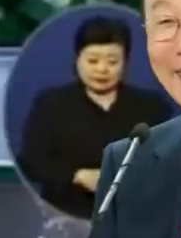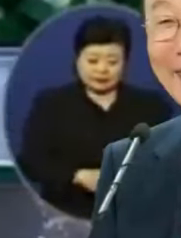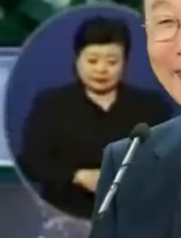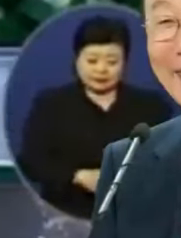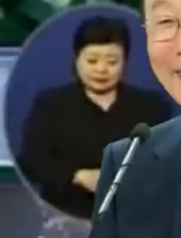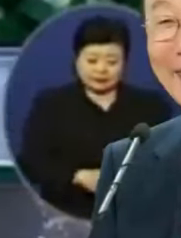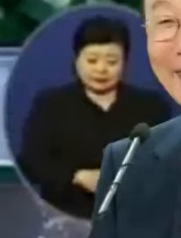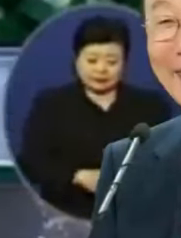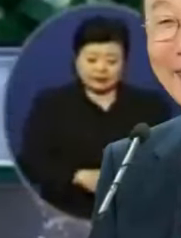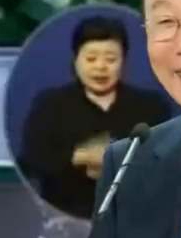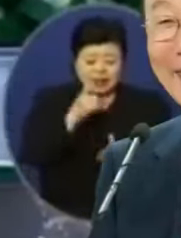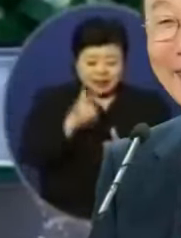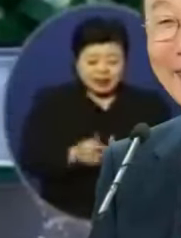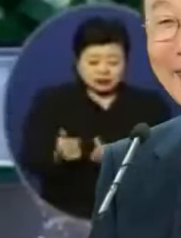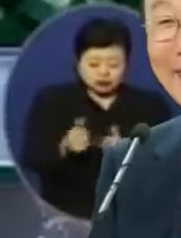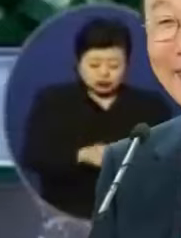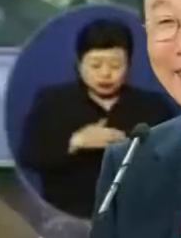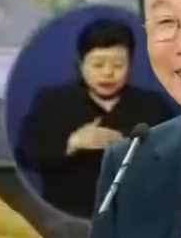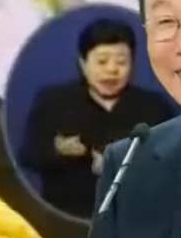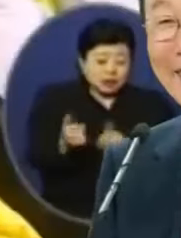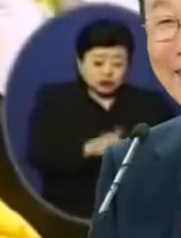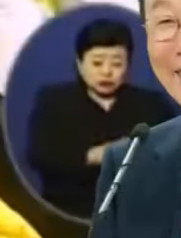한번 따라 말씀하세요. 예수 죽음 내 죽음,